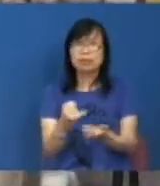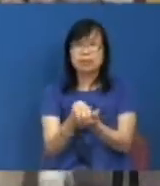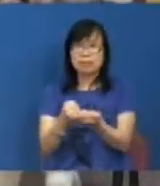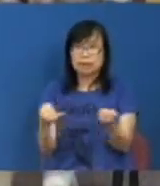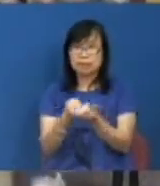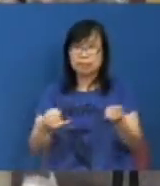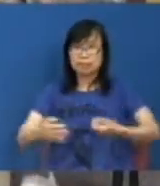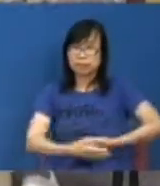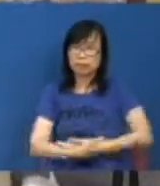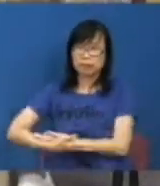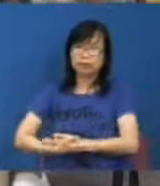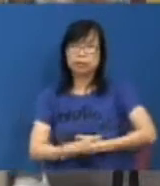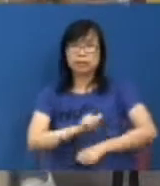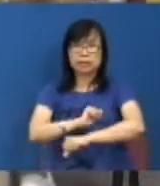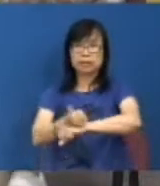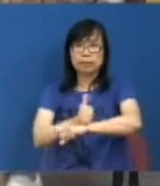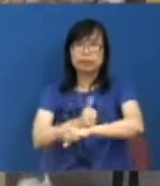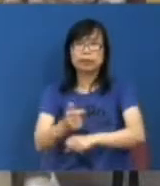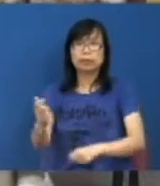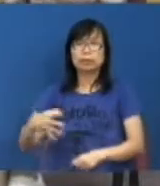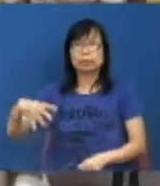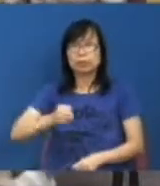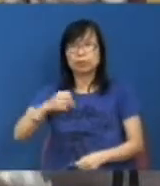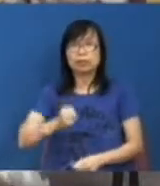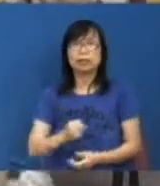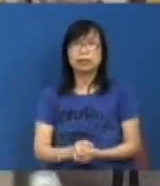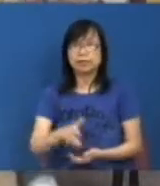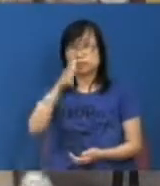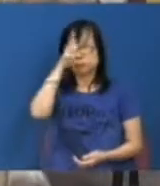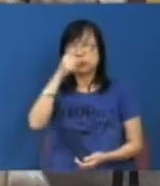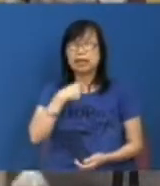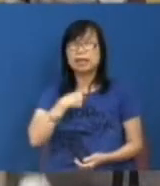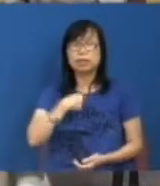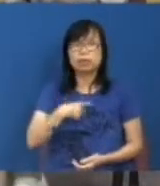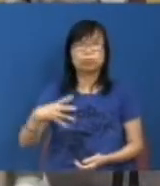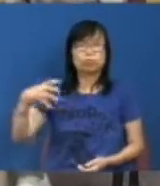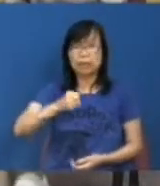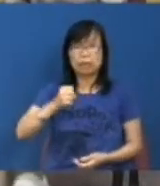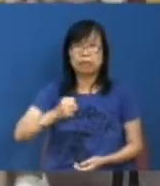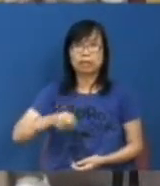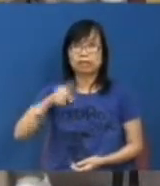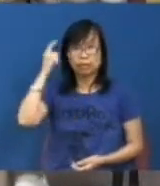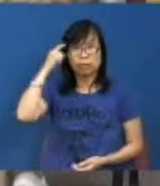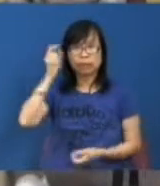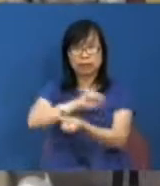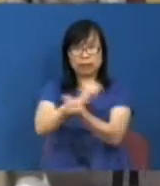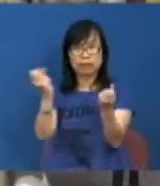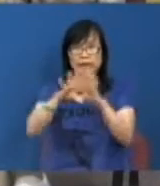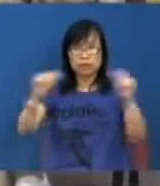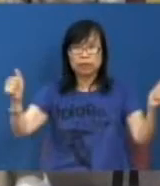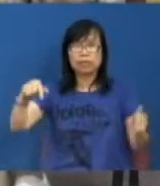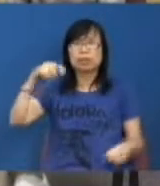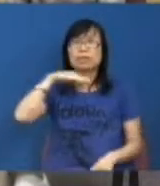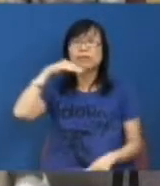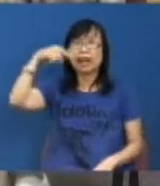嘅人權嚟㗎嘛。所以咧，周局長應該要咧即係當機立斷，快啲去解決呢個問題。咁我哋又喺下個星期之